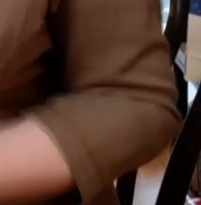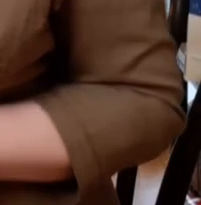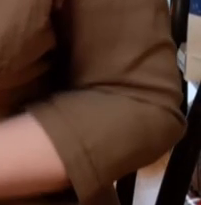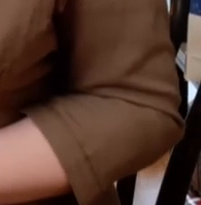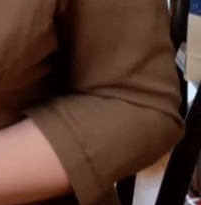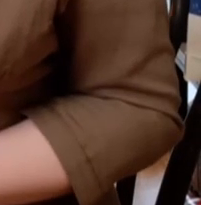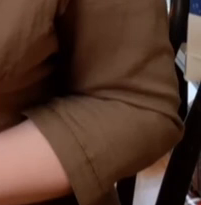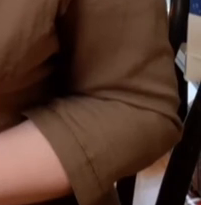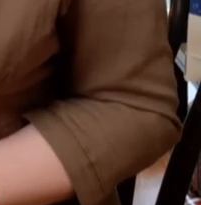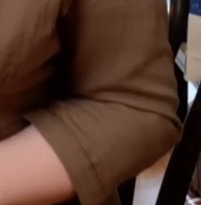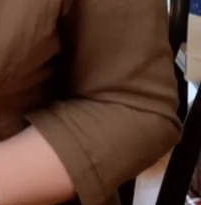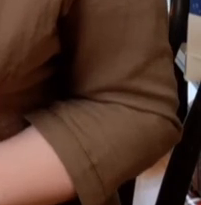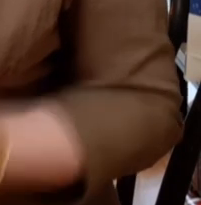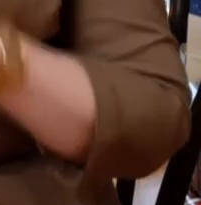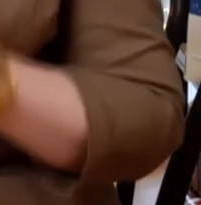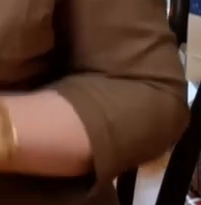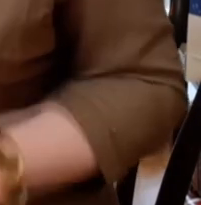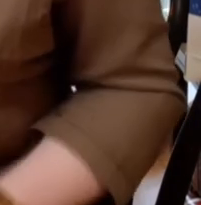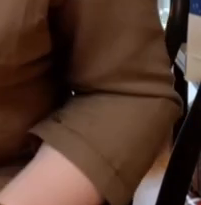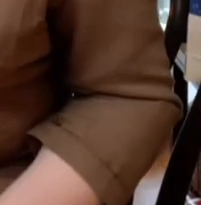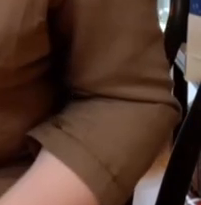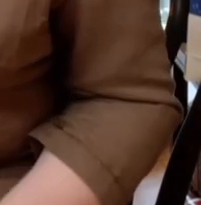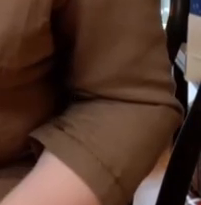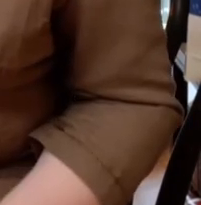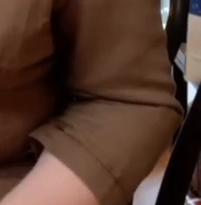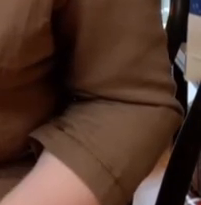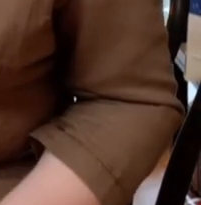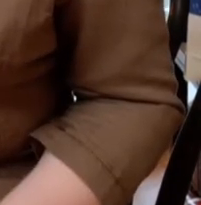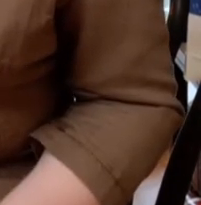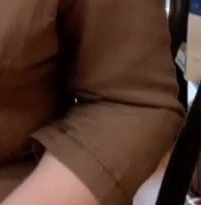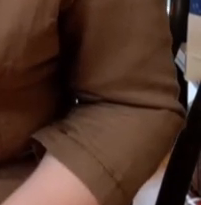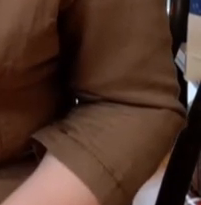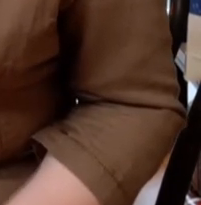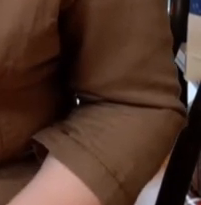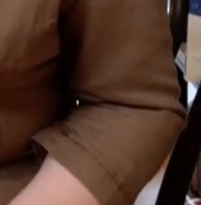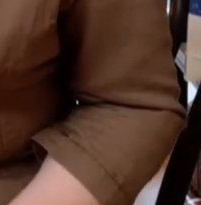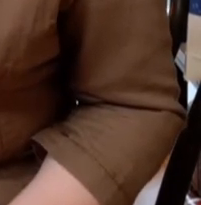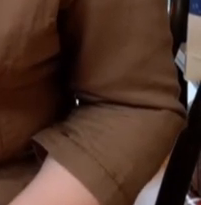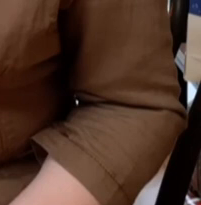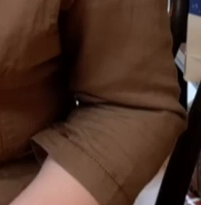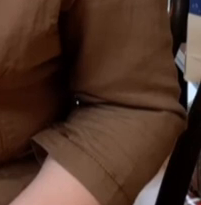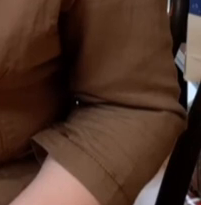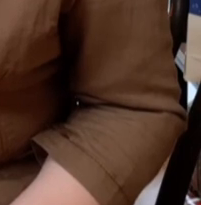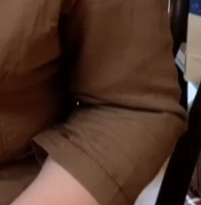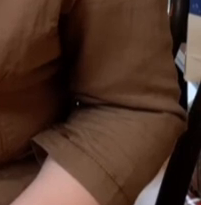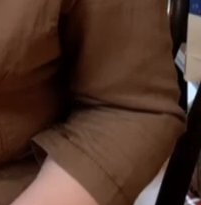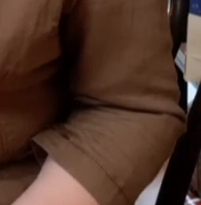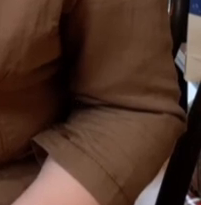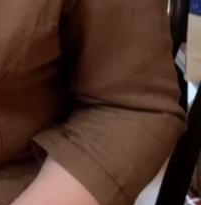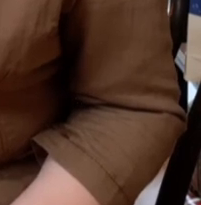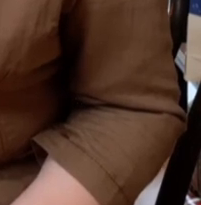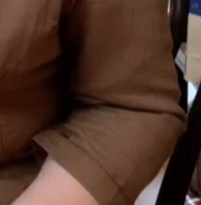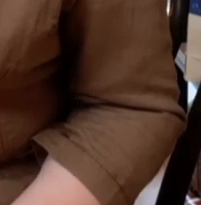დავივიწყოთ ჩვენი სოციალური პასუხისმგებლობა და კიდევ ერთს გეტყვით, ვიდრე დაგემშვიდობებით, ჩვენ ბრუნდებით სტუდიაში და ორშაბათიდან